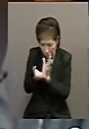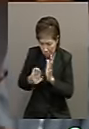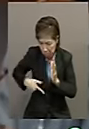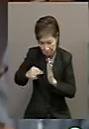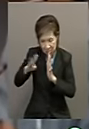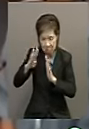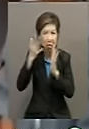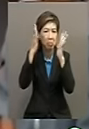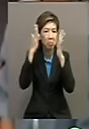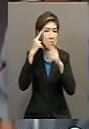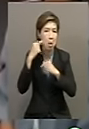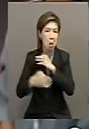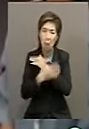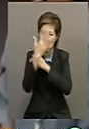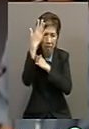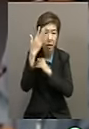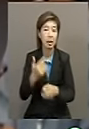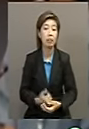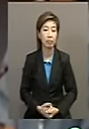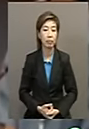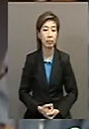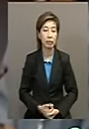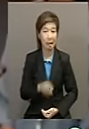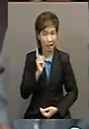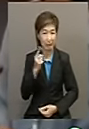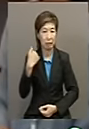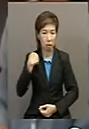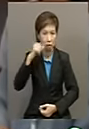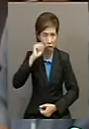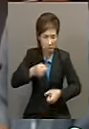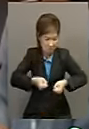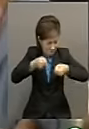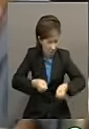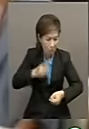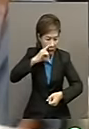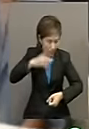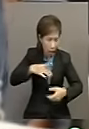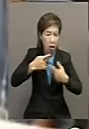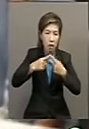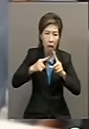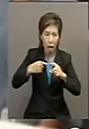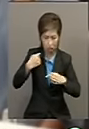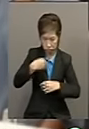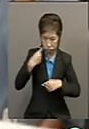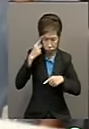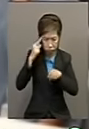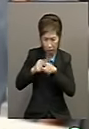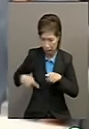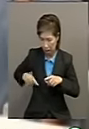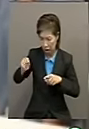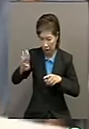ตับแตกเรียกว่าไม่มีโอกาสเลยดีกว่าถึงแม้ว่าจะมีการปั๊มแรงแค่ไหนก็ตามแต่ว่าอวัยวะทั้งสองส่ว